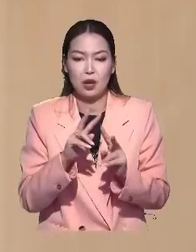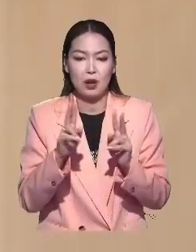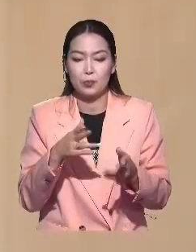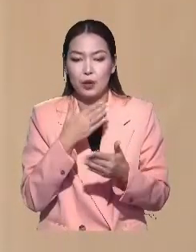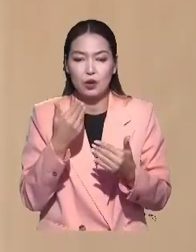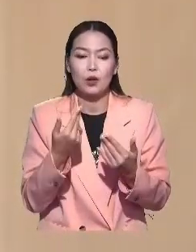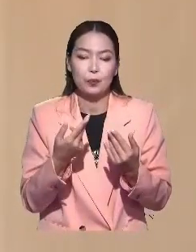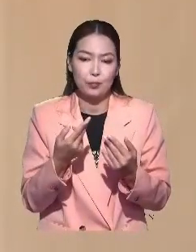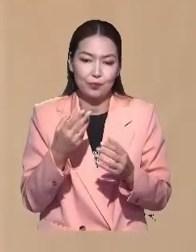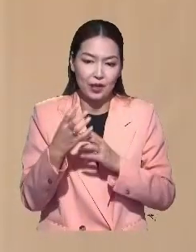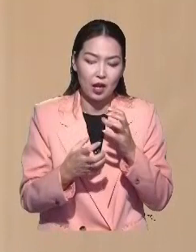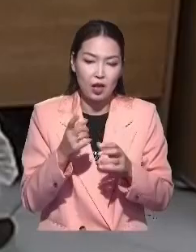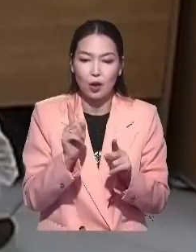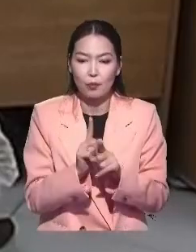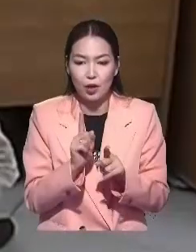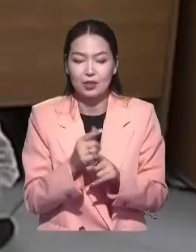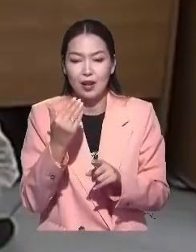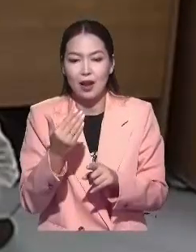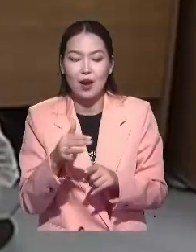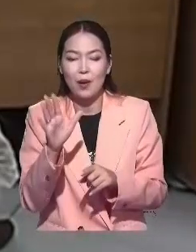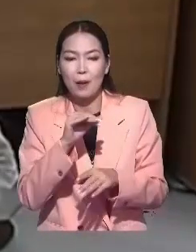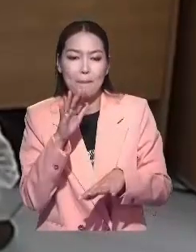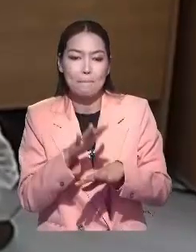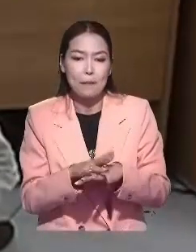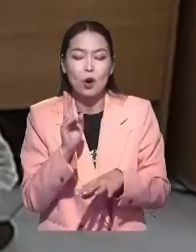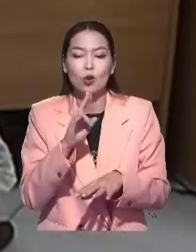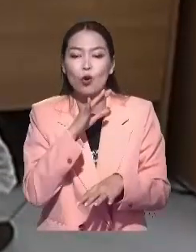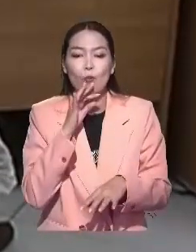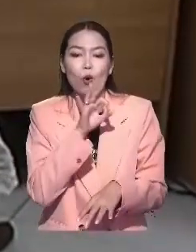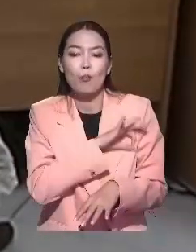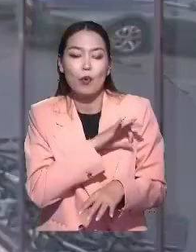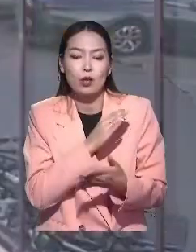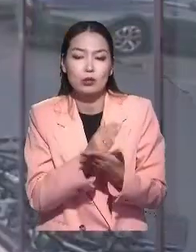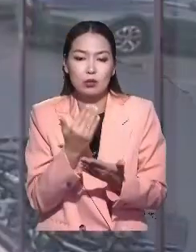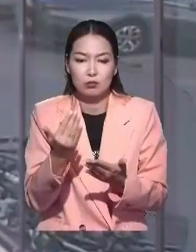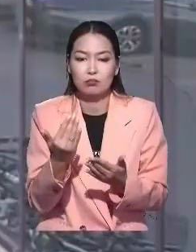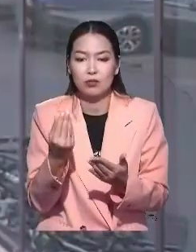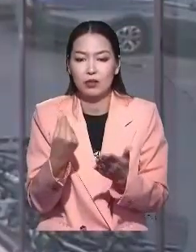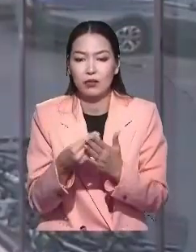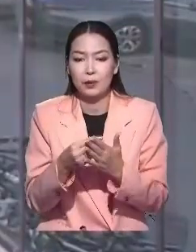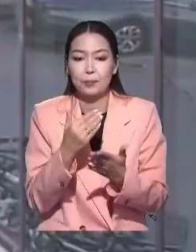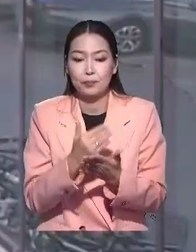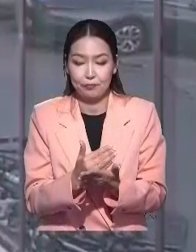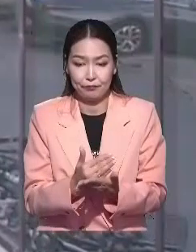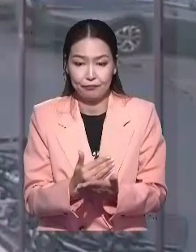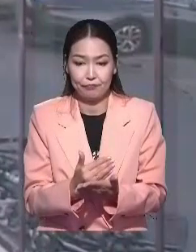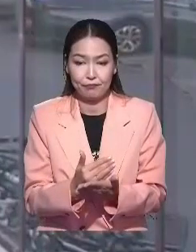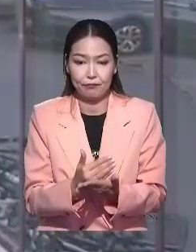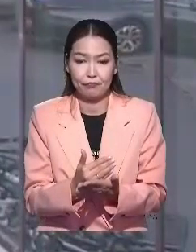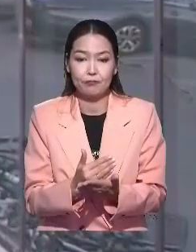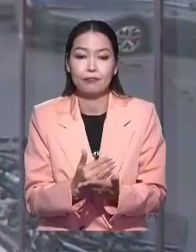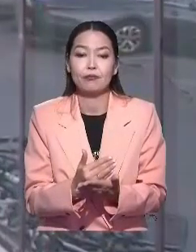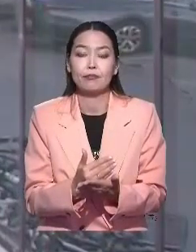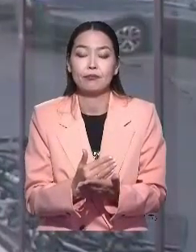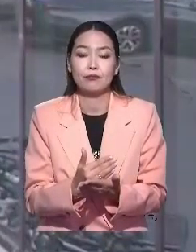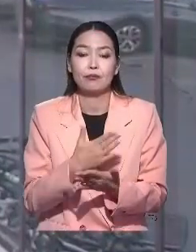болса керек, халықаралық сарапшылар қазақ банктерін ең көп пайда табатын қаржы ұйымдар санатына қосады. Мы видим прецеденты, когда